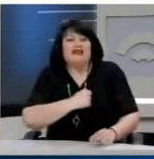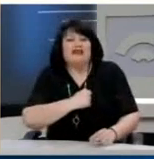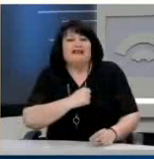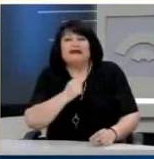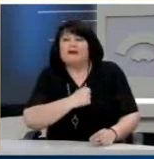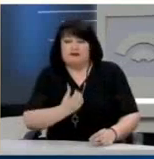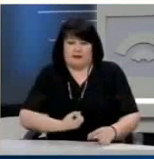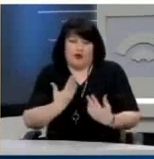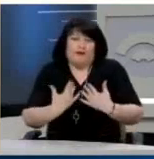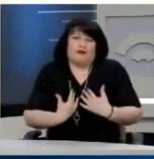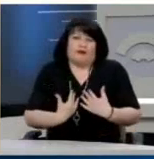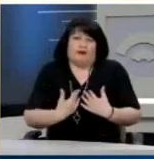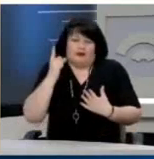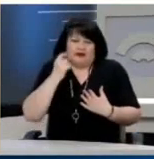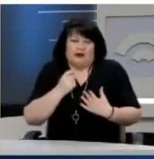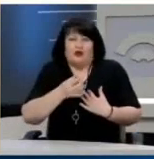την αίσθηση έχω τουλάχιστον.